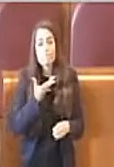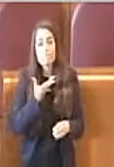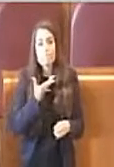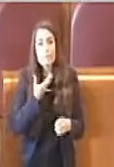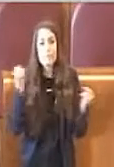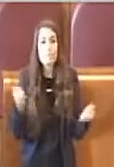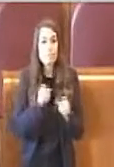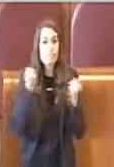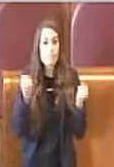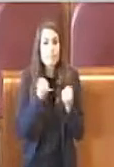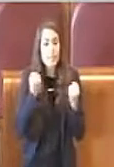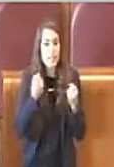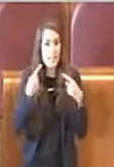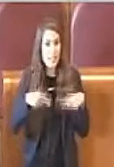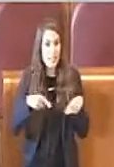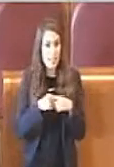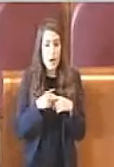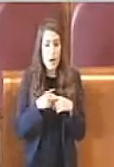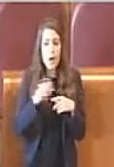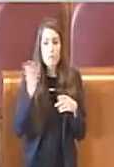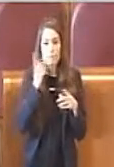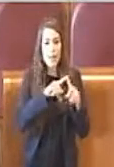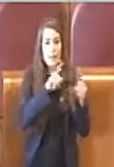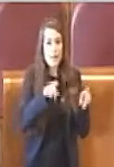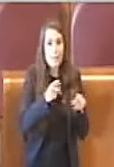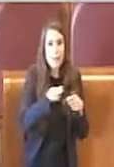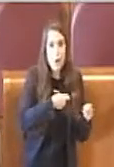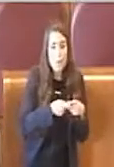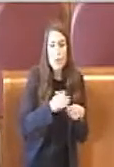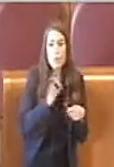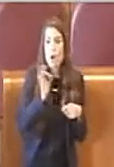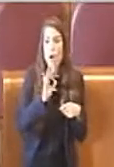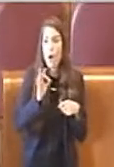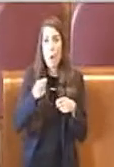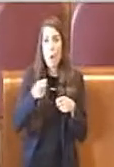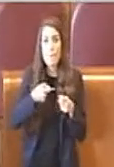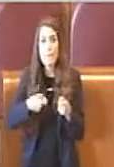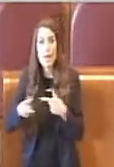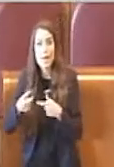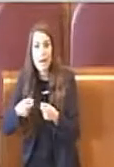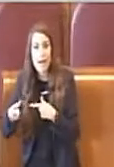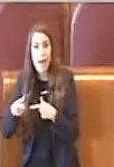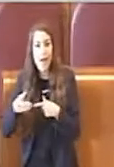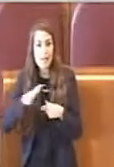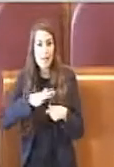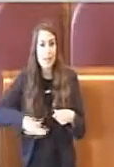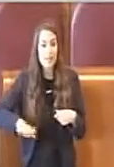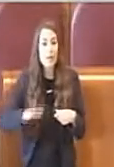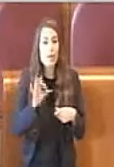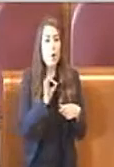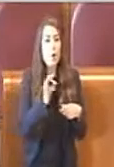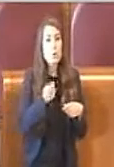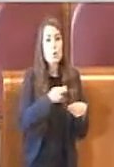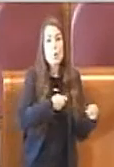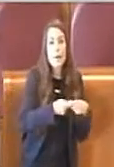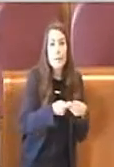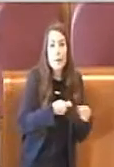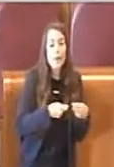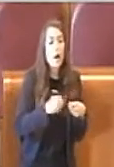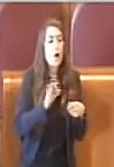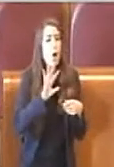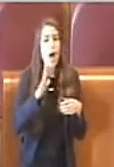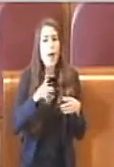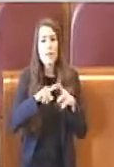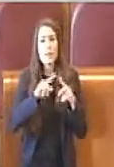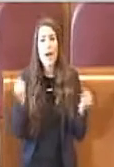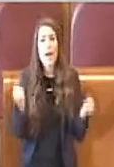Insomma, quindi le attività commerciali, mercati rionali, abbiamo detto, supermercati o altre attività